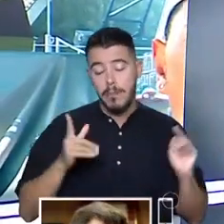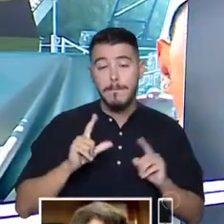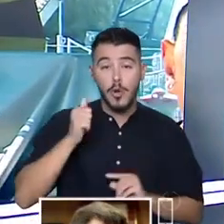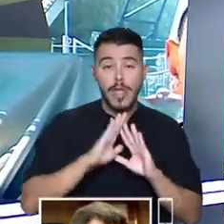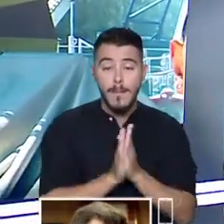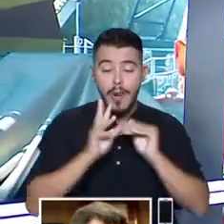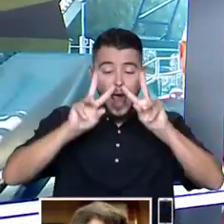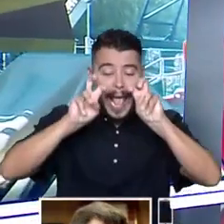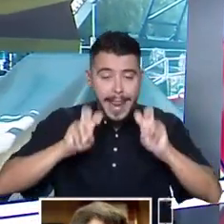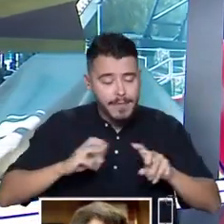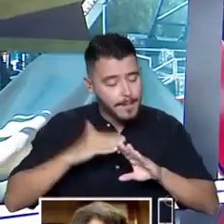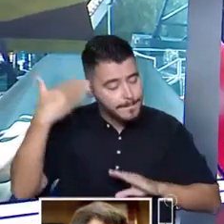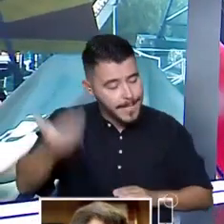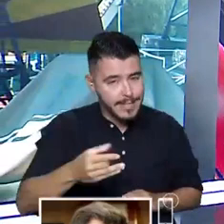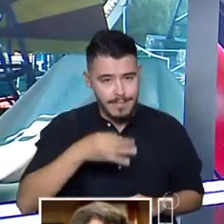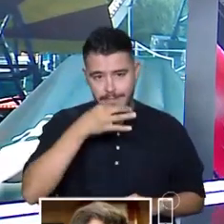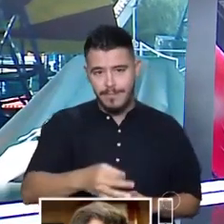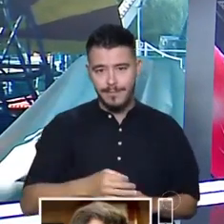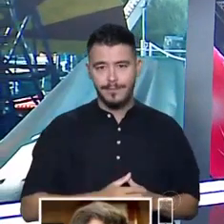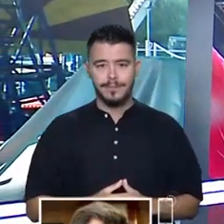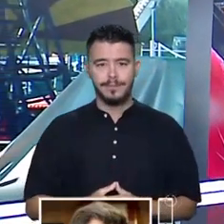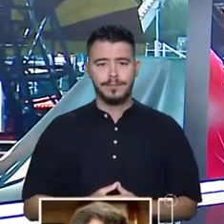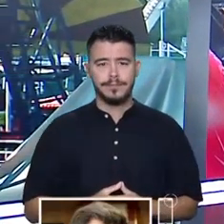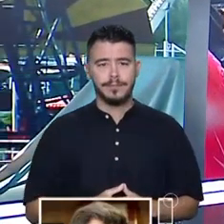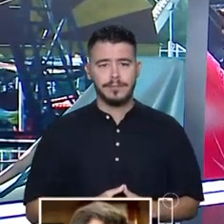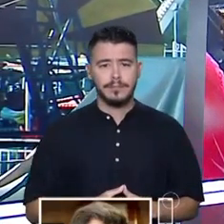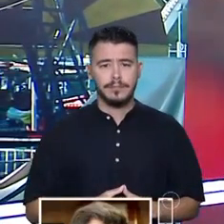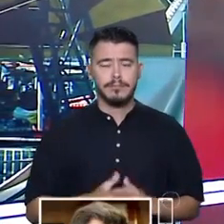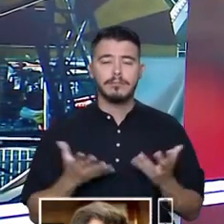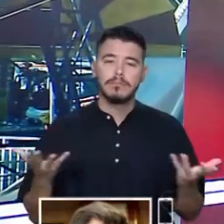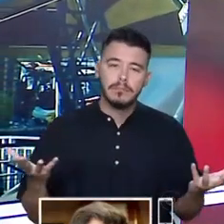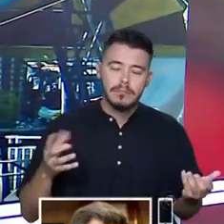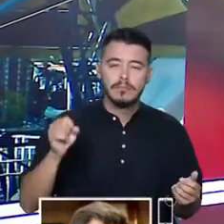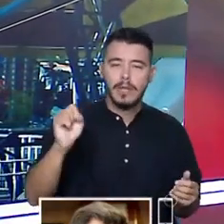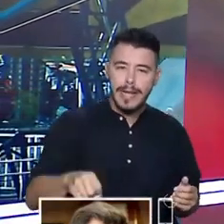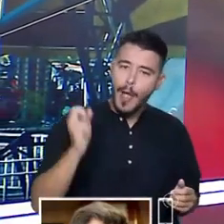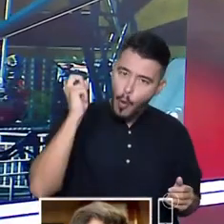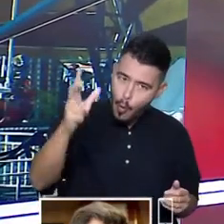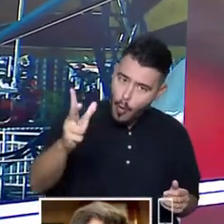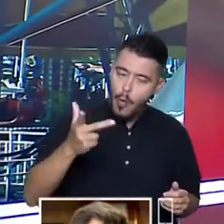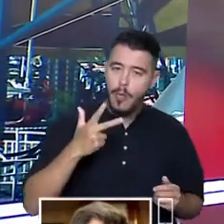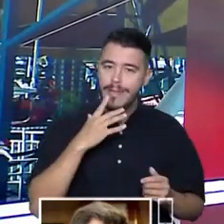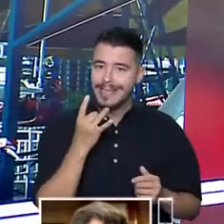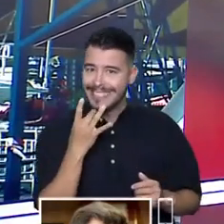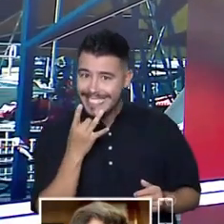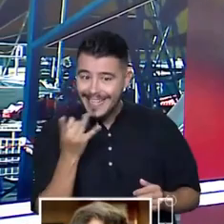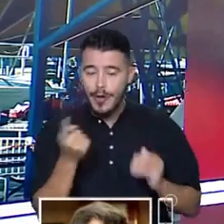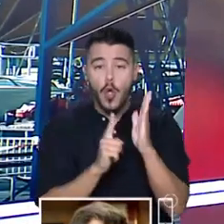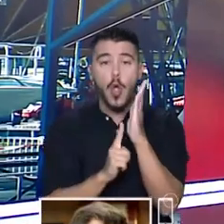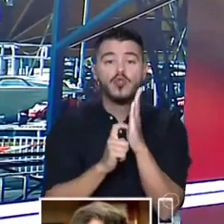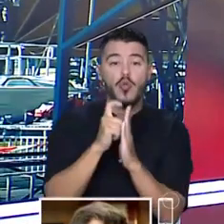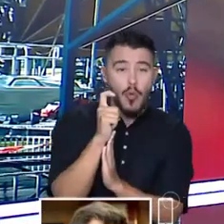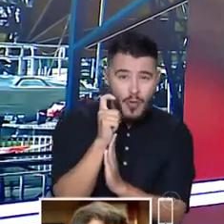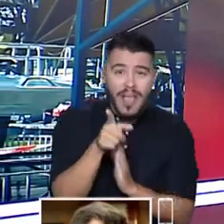Από αυτό το σκουριασμένο σίδερο, ένα καρεκλάκι διαλύεται και ένα παιδί χάνει τη ζωή του. Υπάρχει